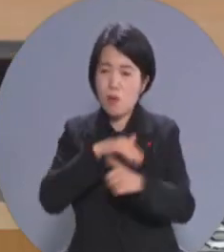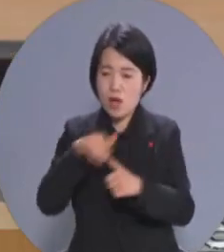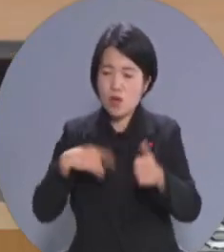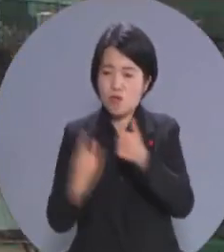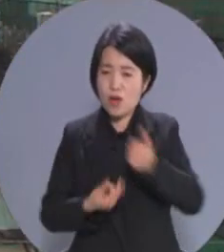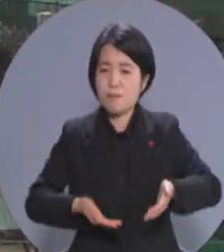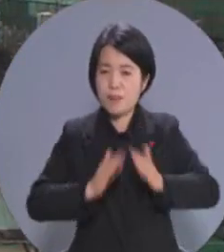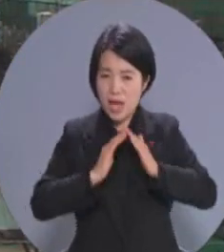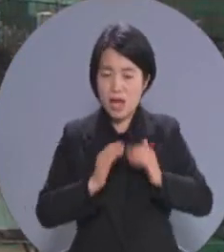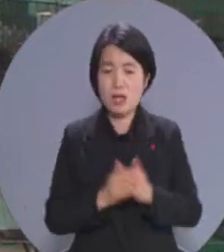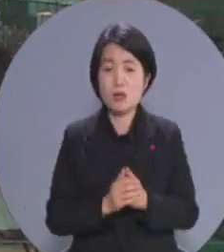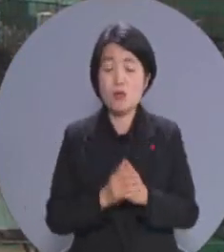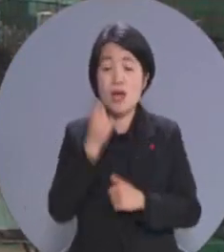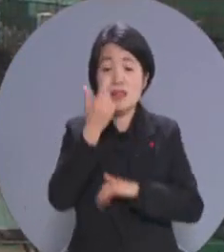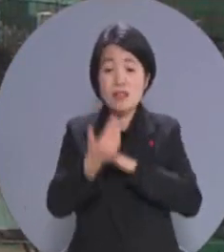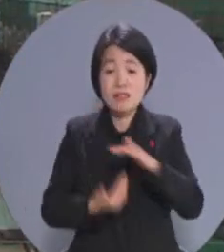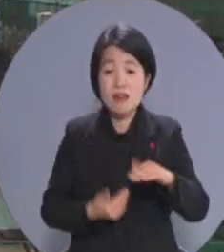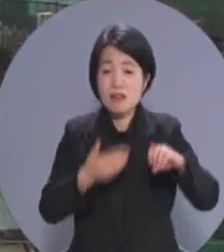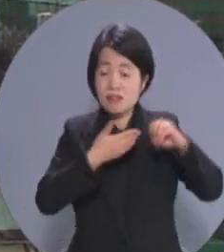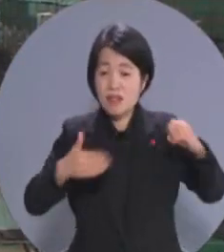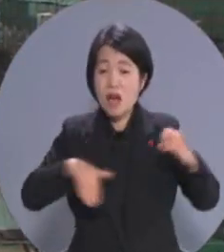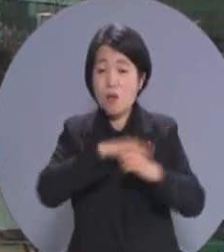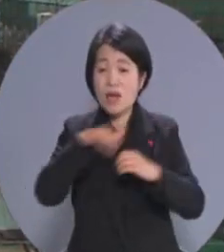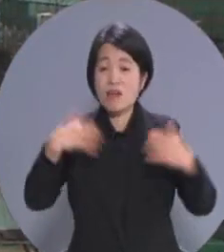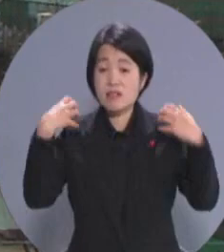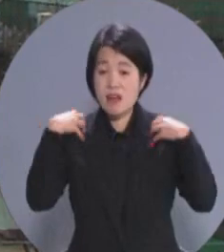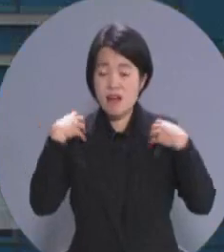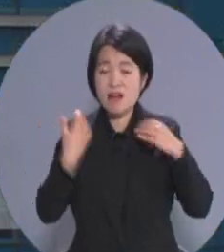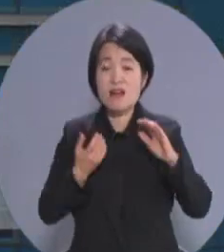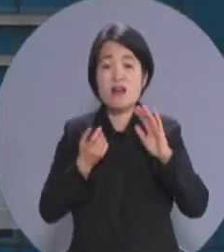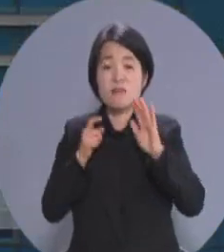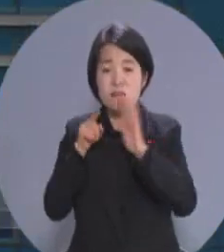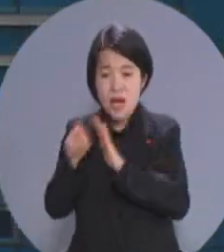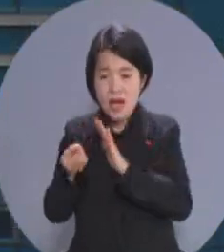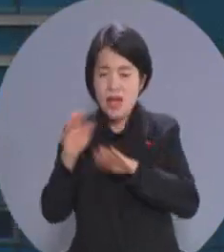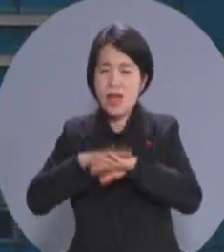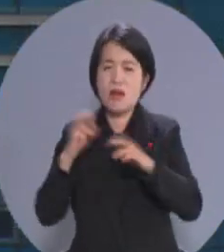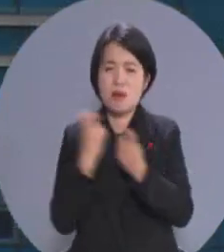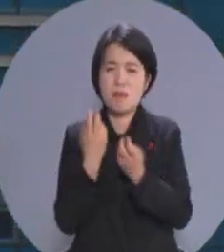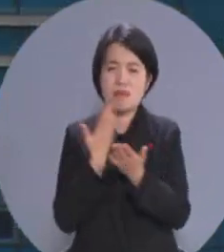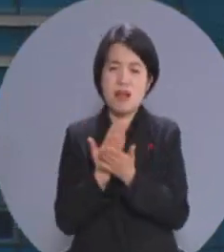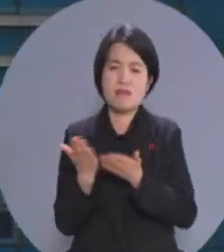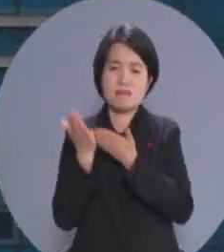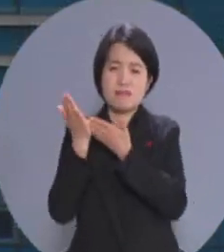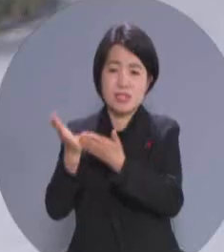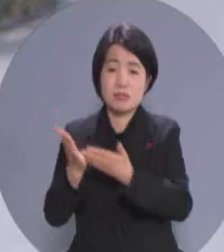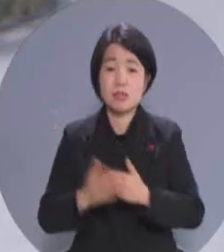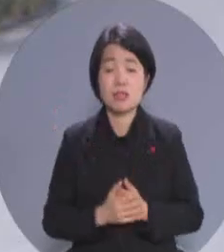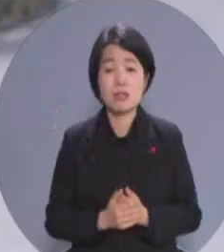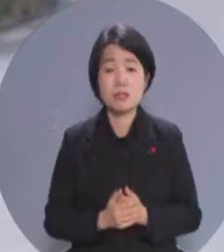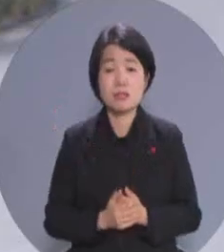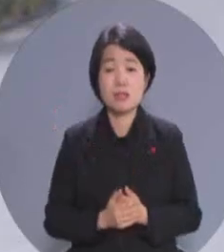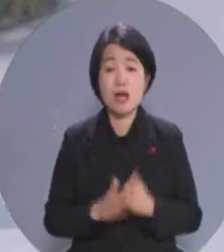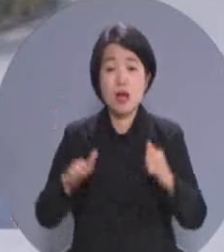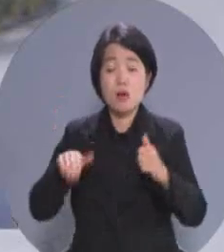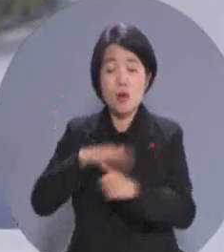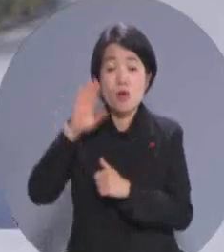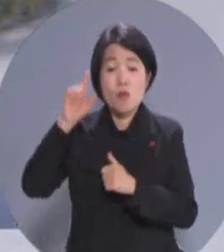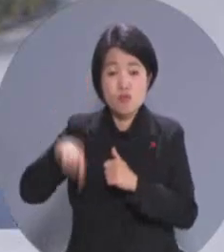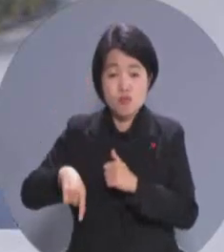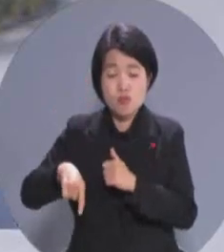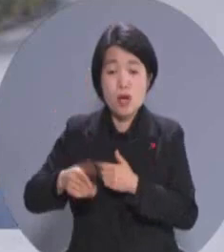구성했고 지난달 영산강 환경 유청을 찾아 대책마련을 촉구했습니다 환경부로부터